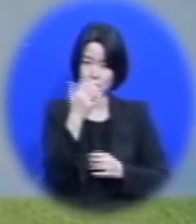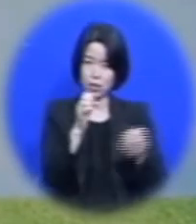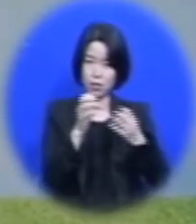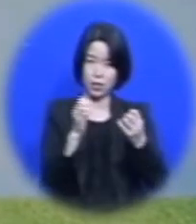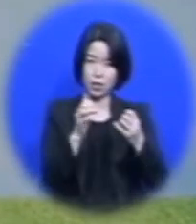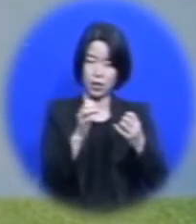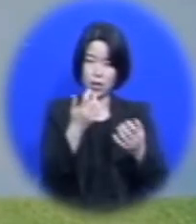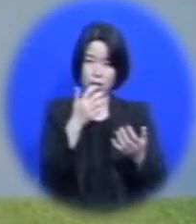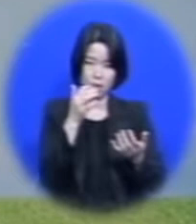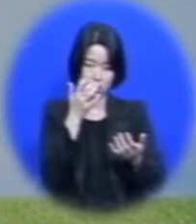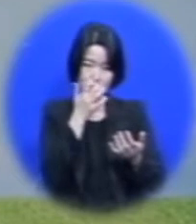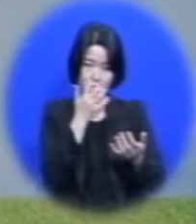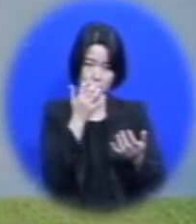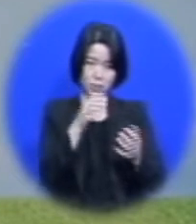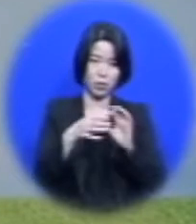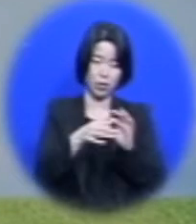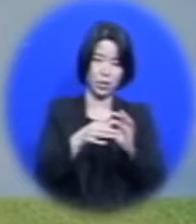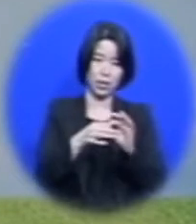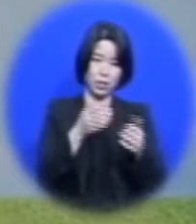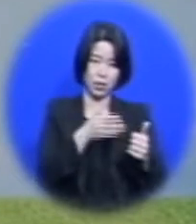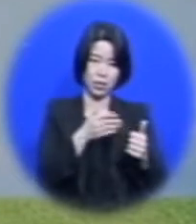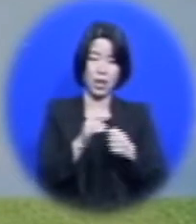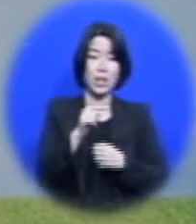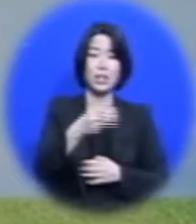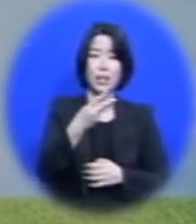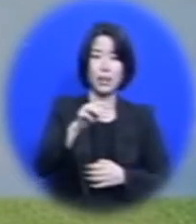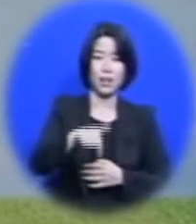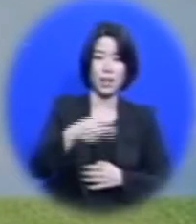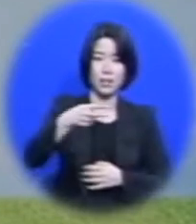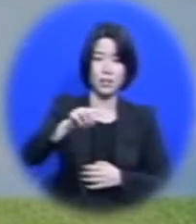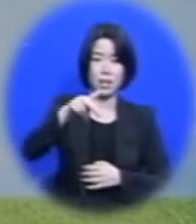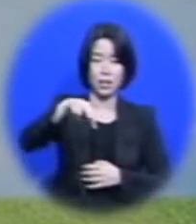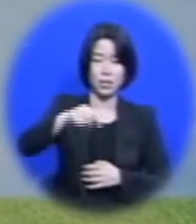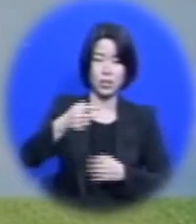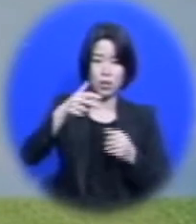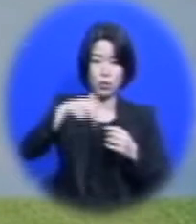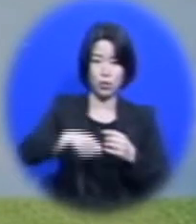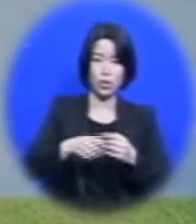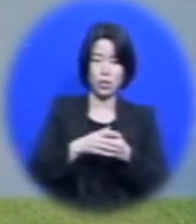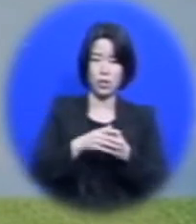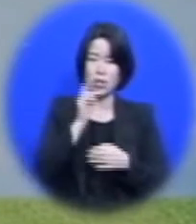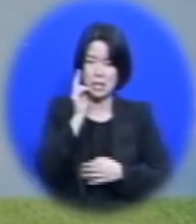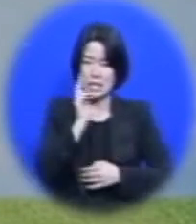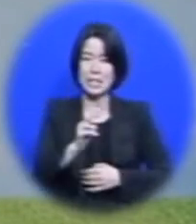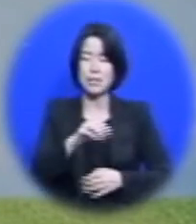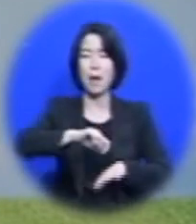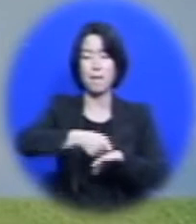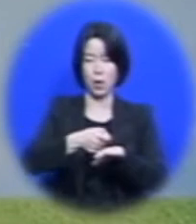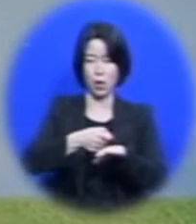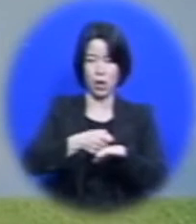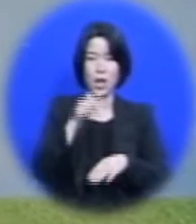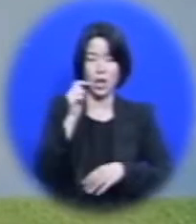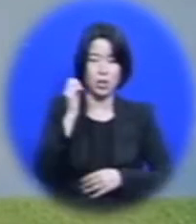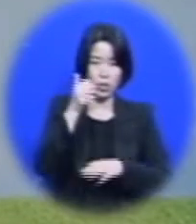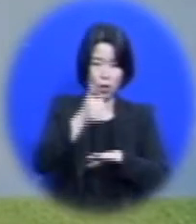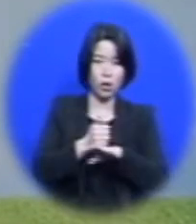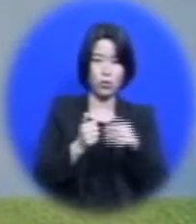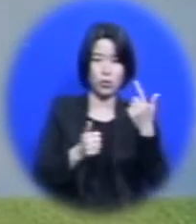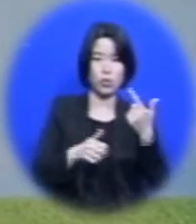제안했다. 그것은 내가 사는 텍사스주에서 중형에 해당되는 범죄였다. 결국 6주 후에